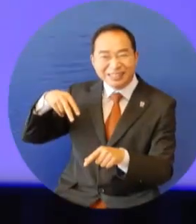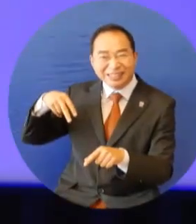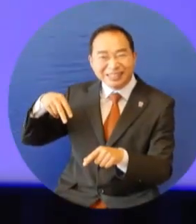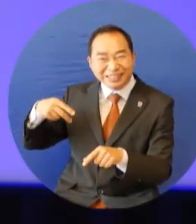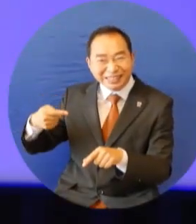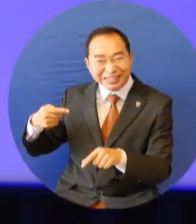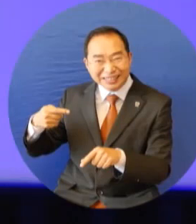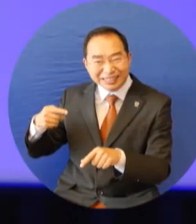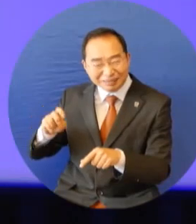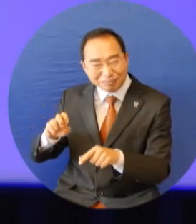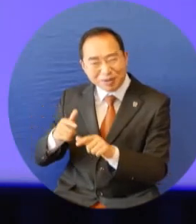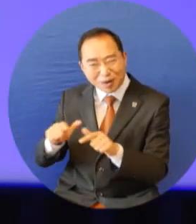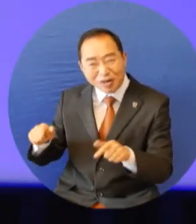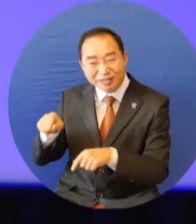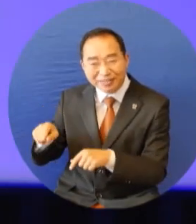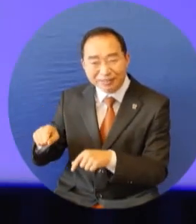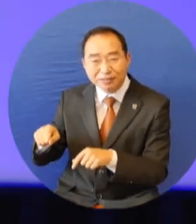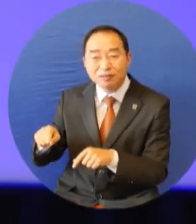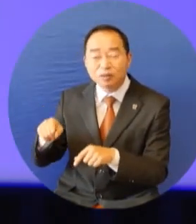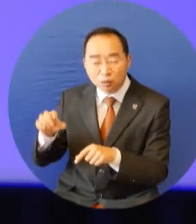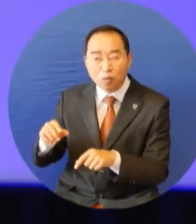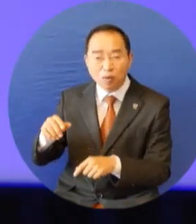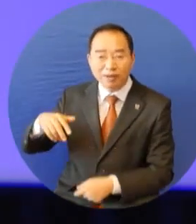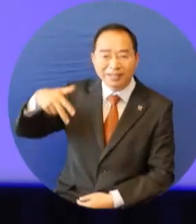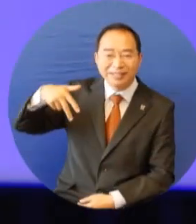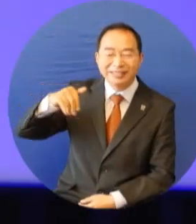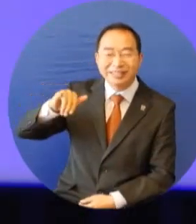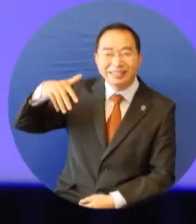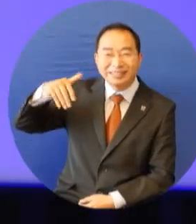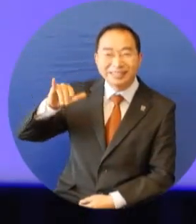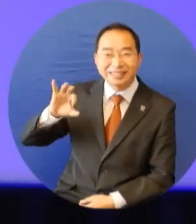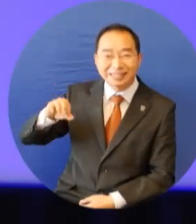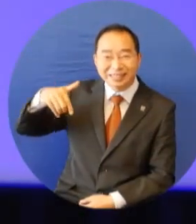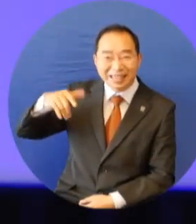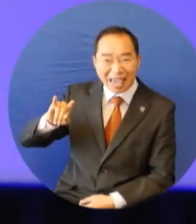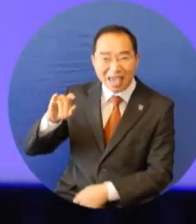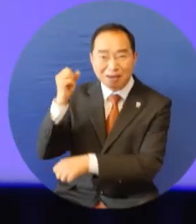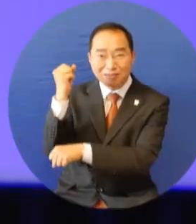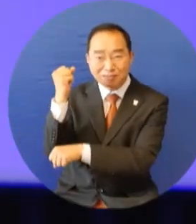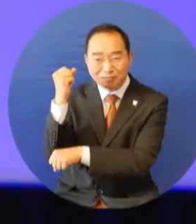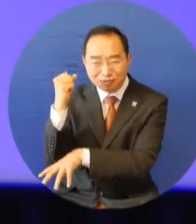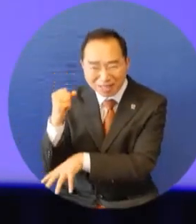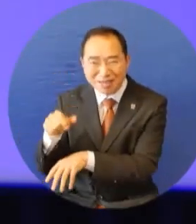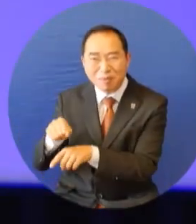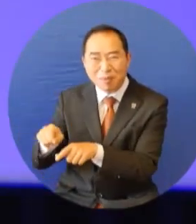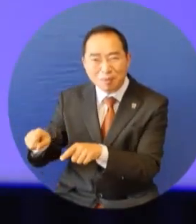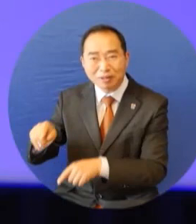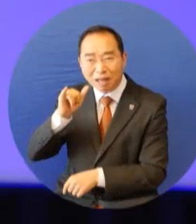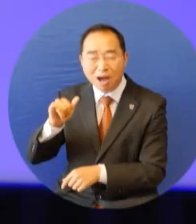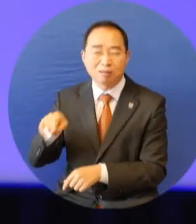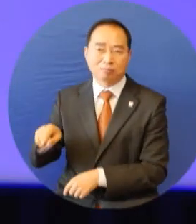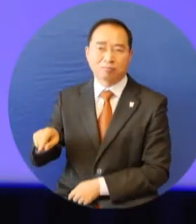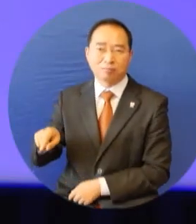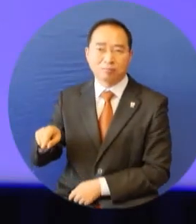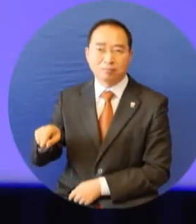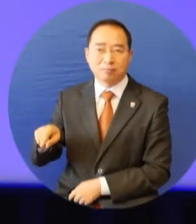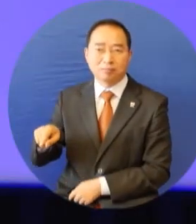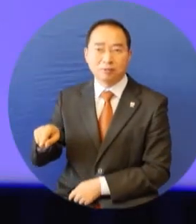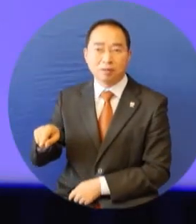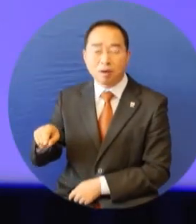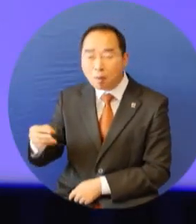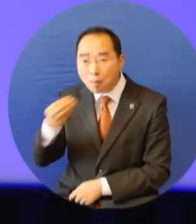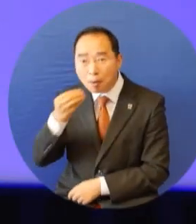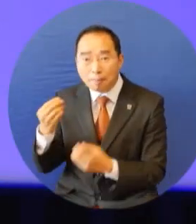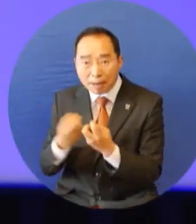뭐, 그 다음에 그 엉겅퀴 뿌리, 이런 것들이 다 필요합니다. 그게 다 필요하고, 그